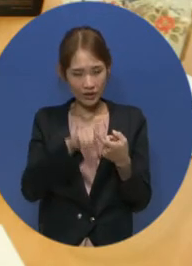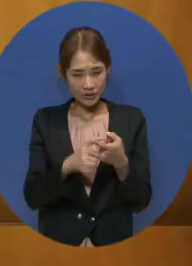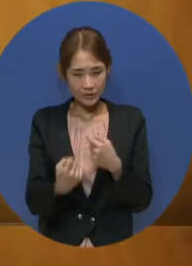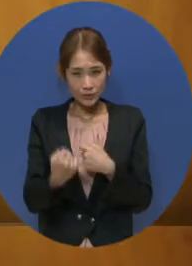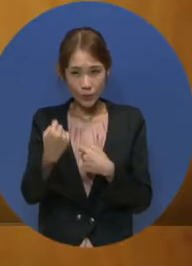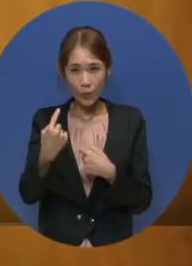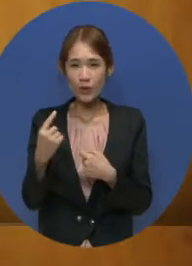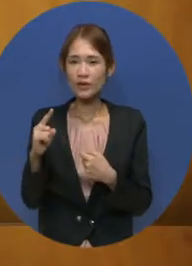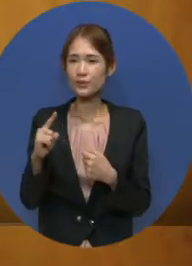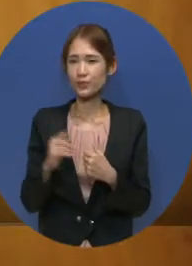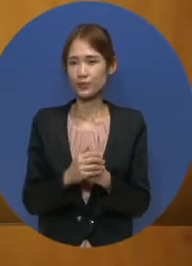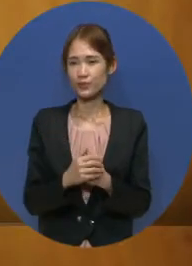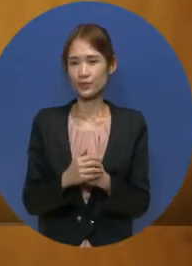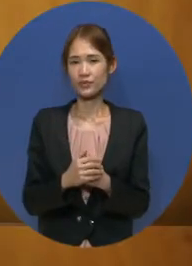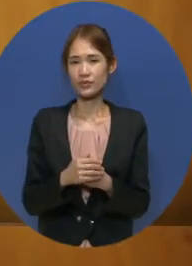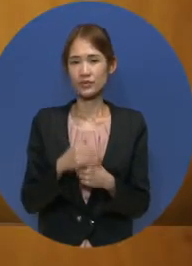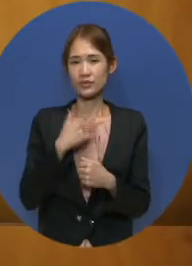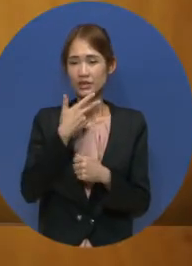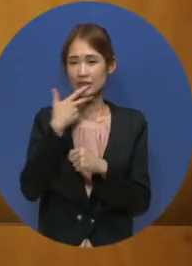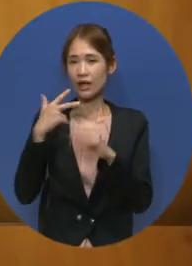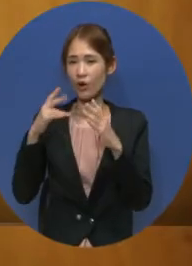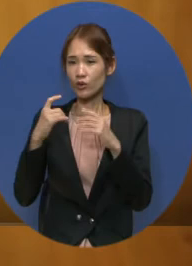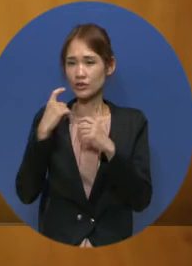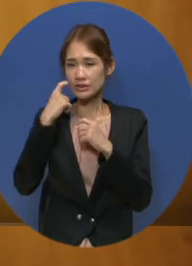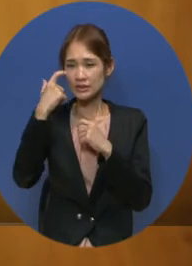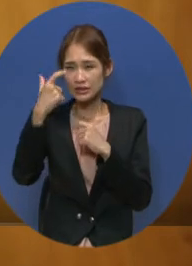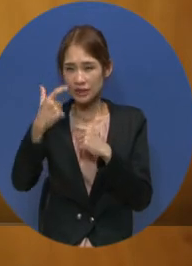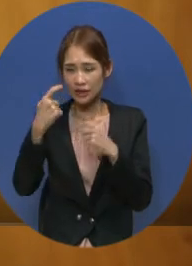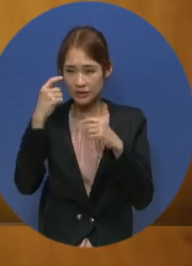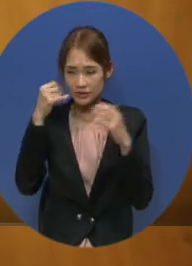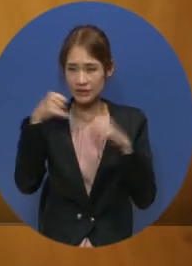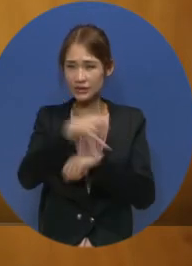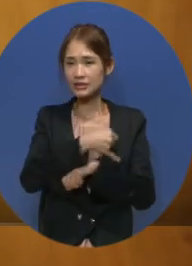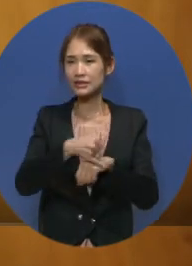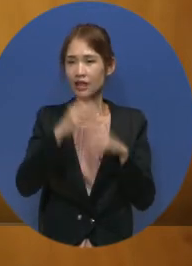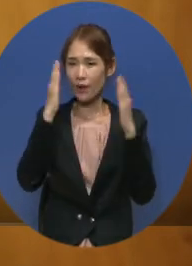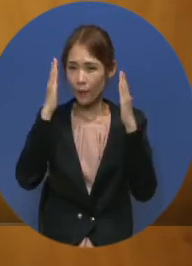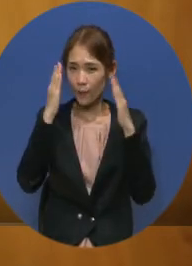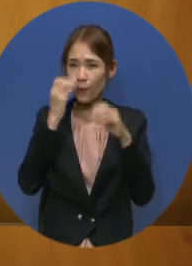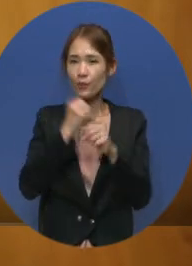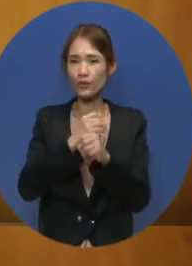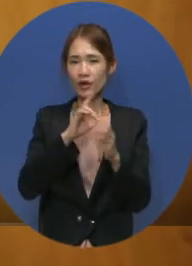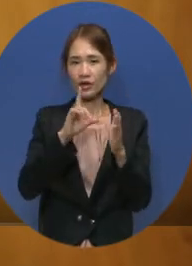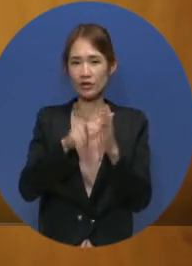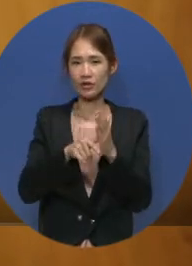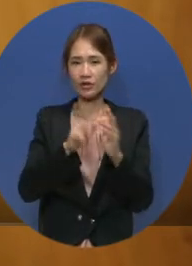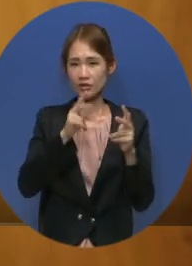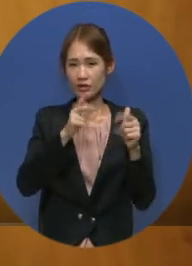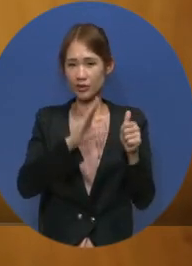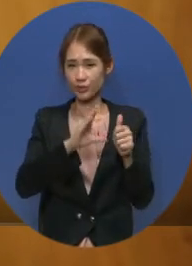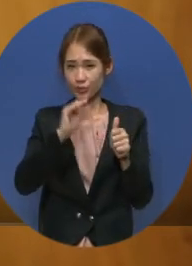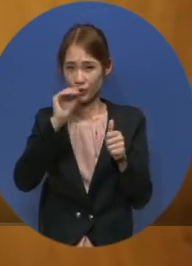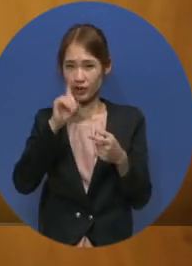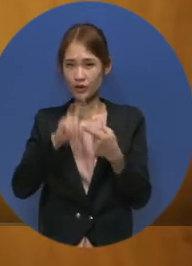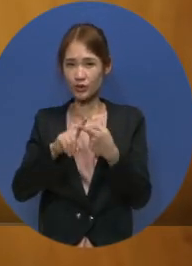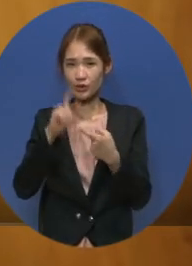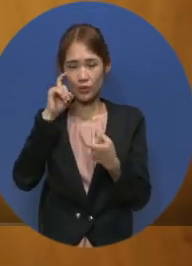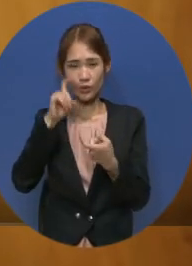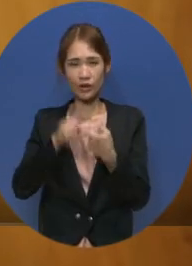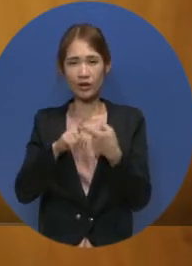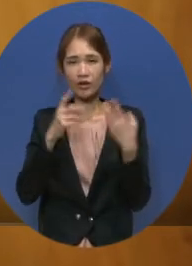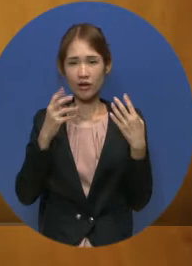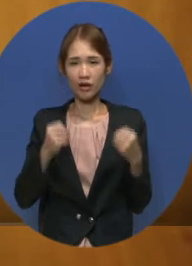있나요? 제가 그 영국에서 지속가능한 디자인 공부를 할 때 지속가능한 그 비즈니스 모델에 대해서 굉장히 관심이